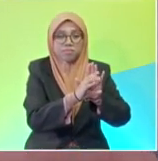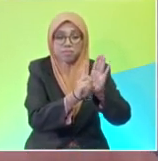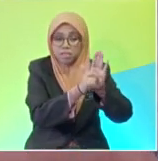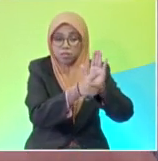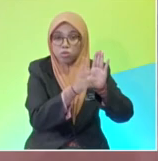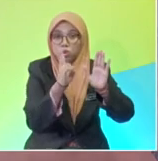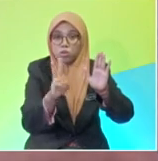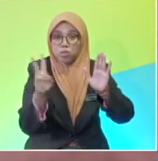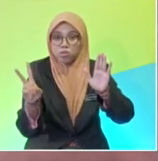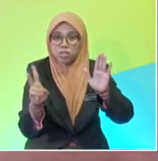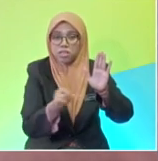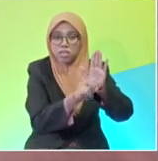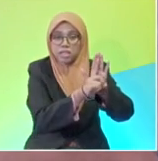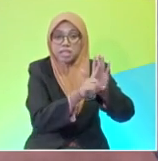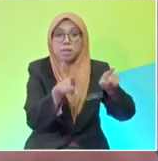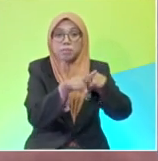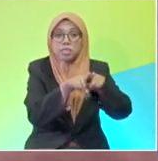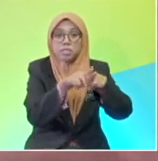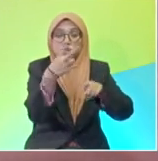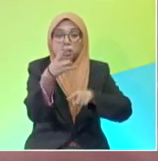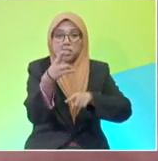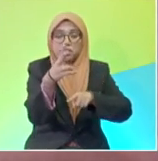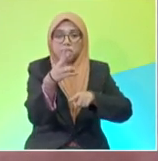dia 12, jarum pendek dia pun 12. Jadi Mira